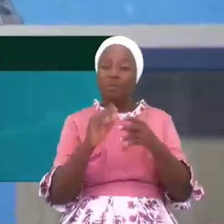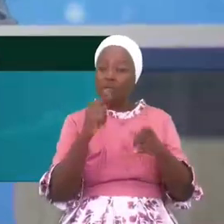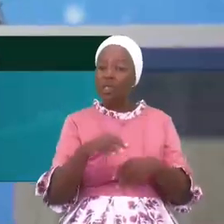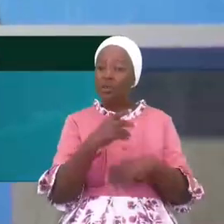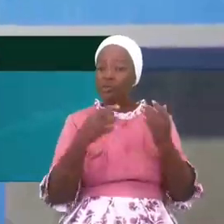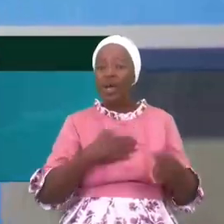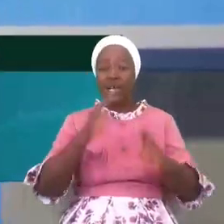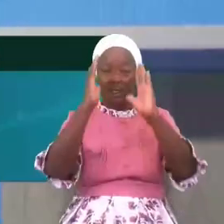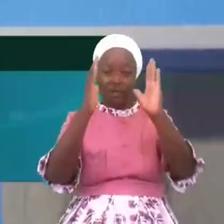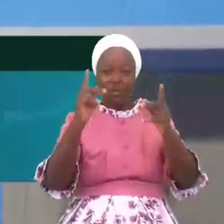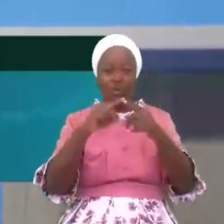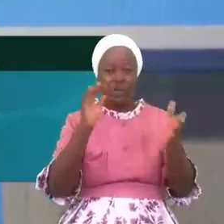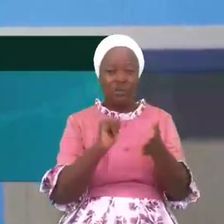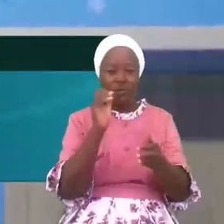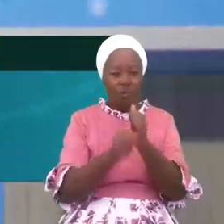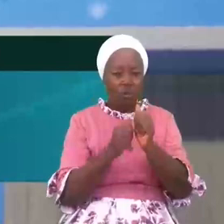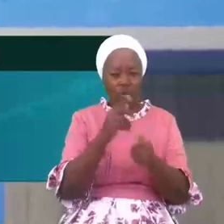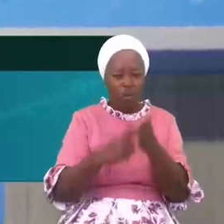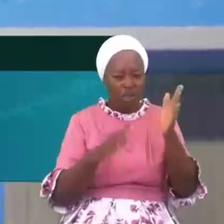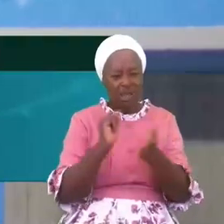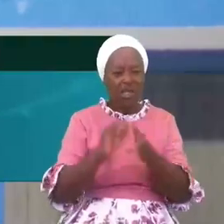disait. Et pour cela,